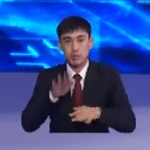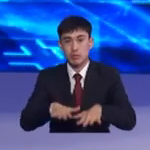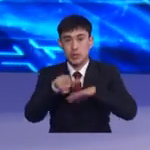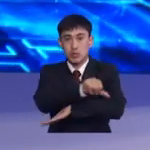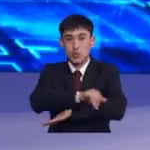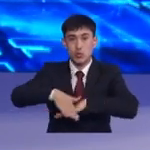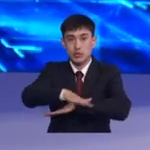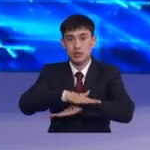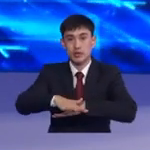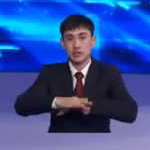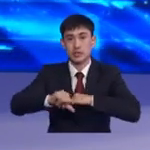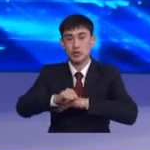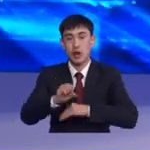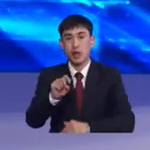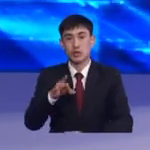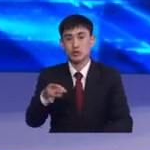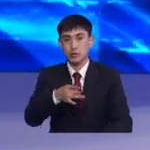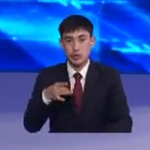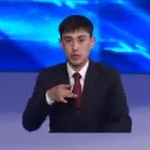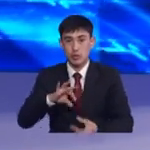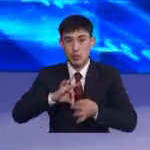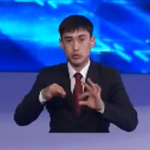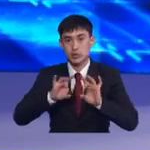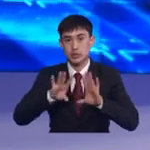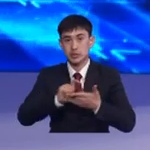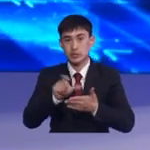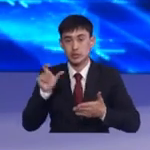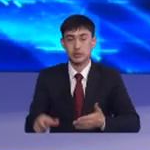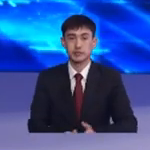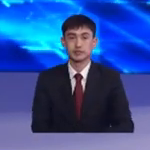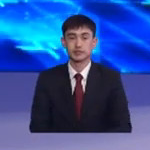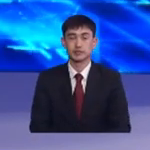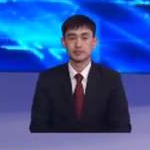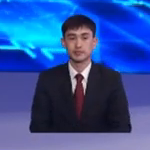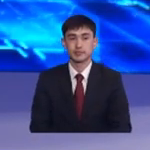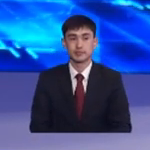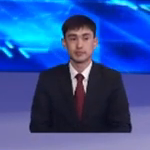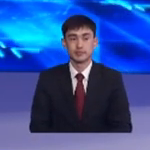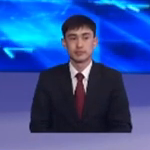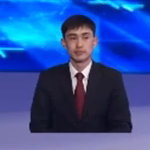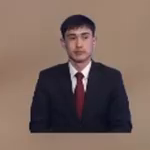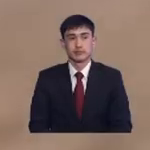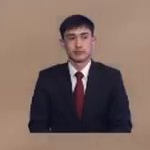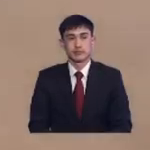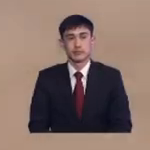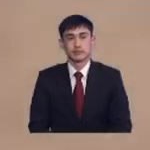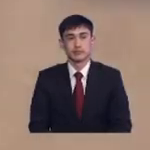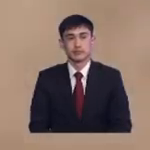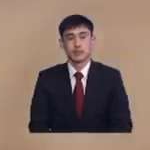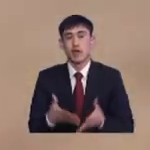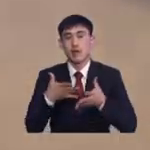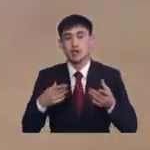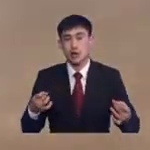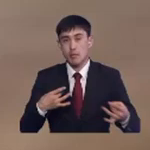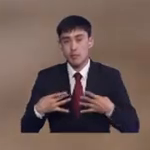подтопление улиц и дворовых территорий в Волокольском районе. Подробности в нашем следующем материале. Весной